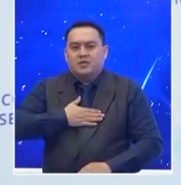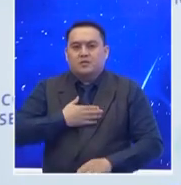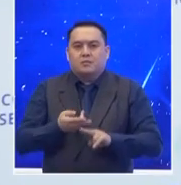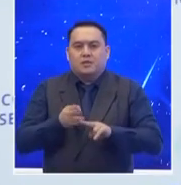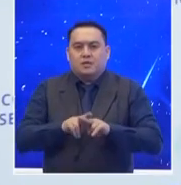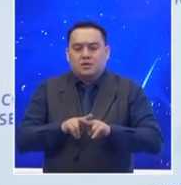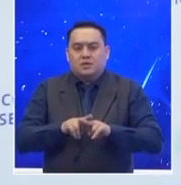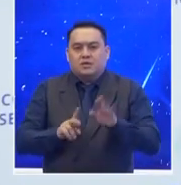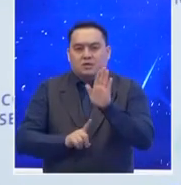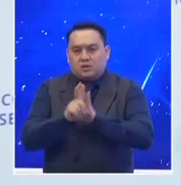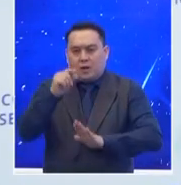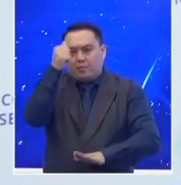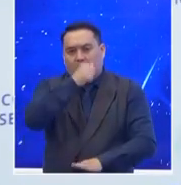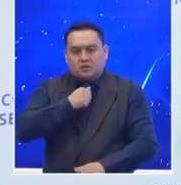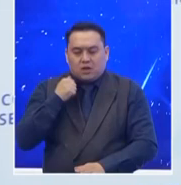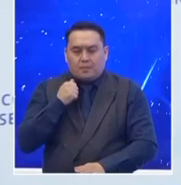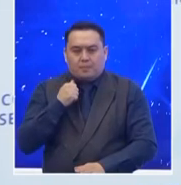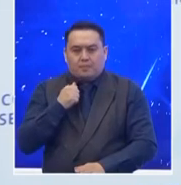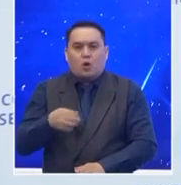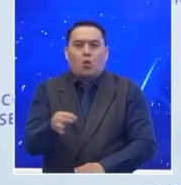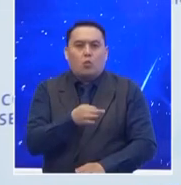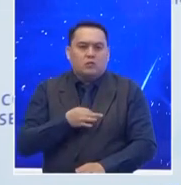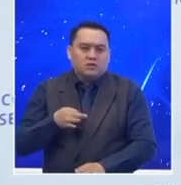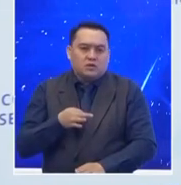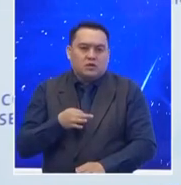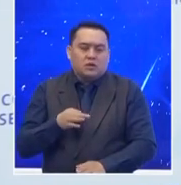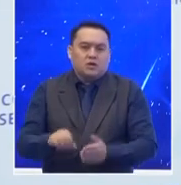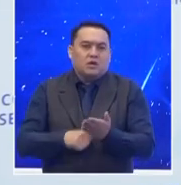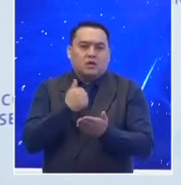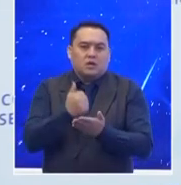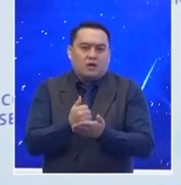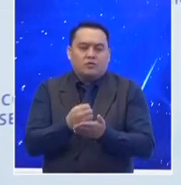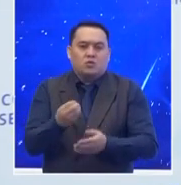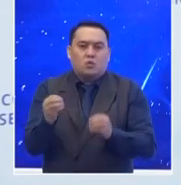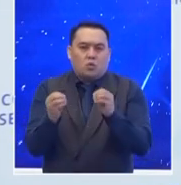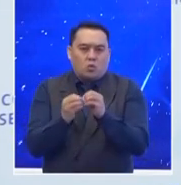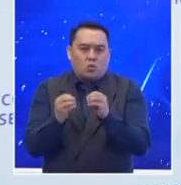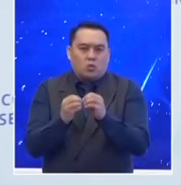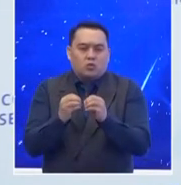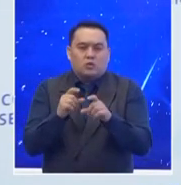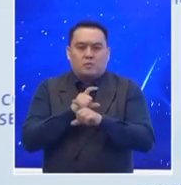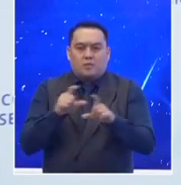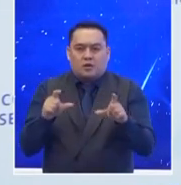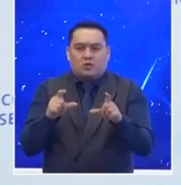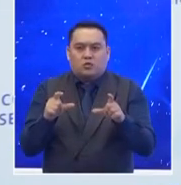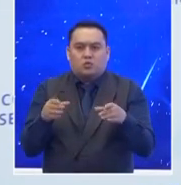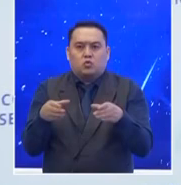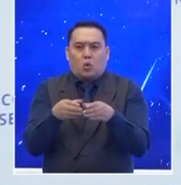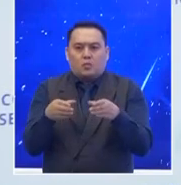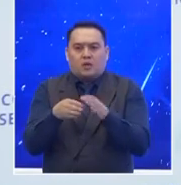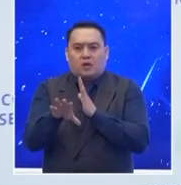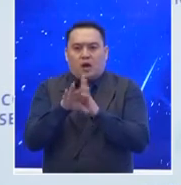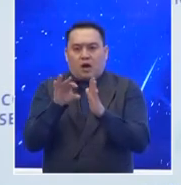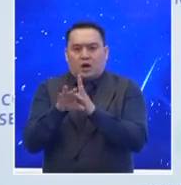биылдан бастап облыс бойынша негізгі 10 әлеуметтік нысаналы топтарды анықтап